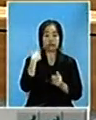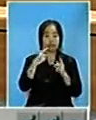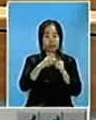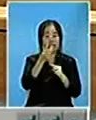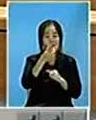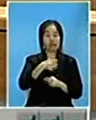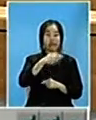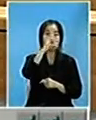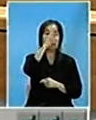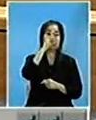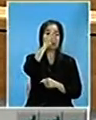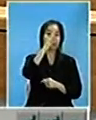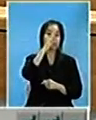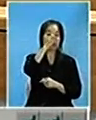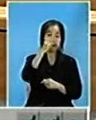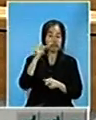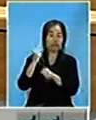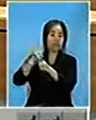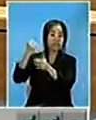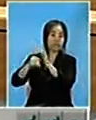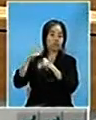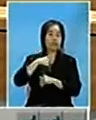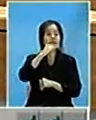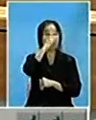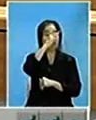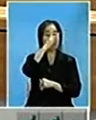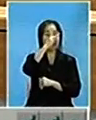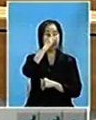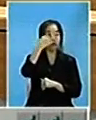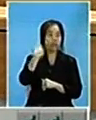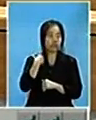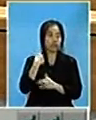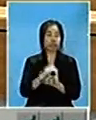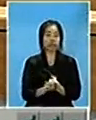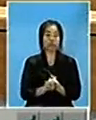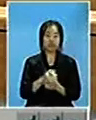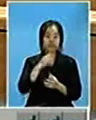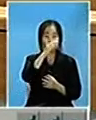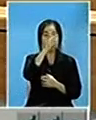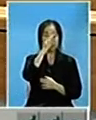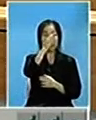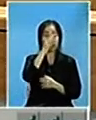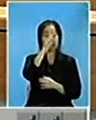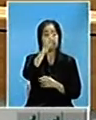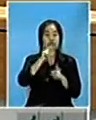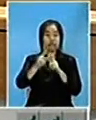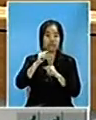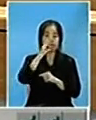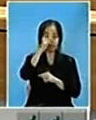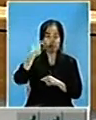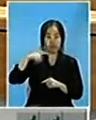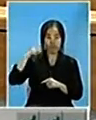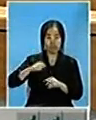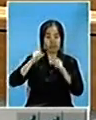ากจะร้องศาลรัฐธรรมนูญร้องศาลรัฐธรรมนูญพอไปนี้สู้ไม่ได้ร้องศาลรัฐธรรมนูญศาลรัฐธรรมนูญตัดสินไม่